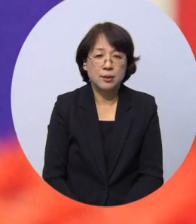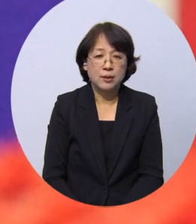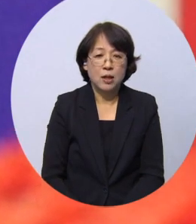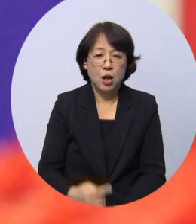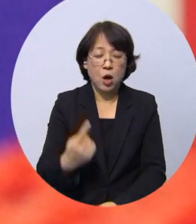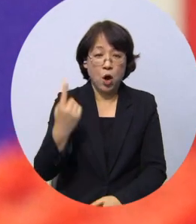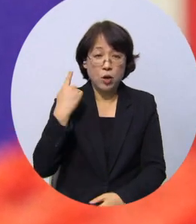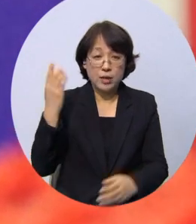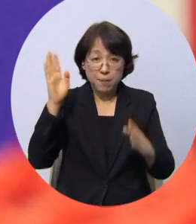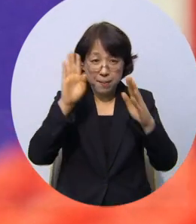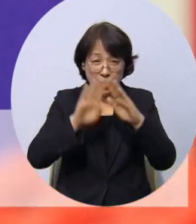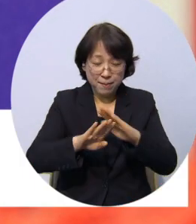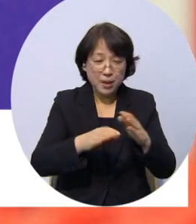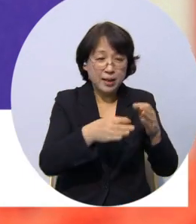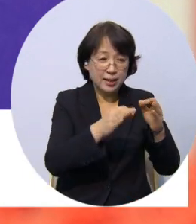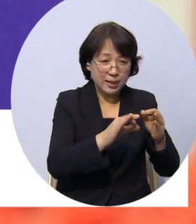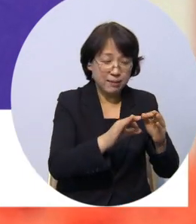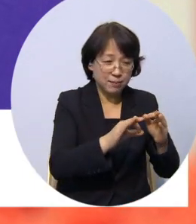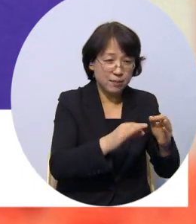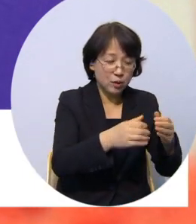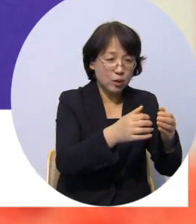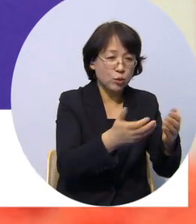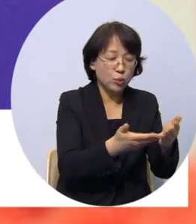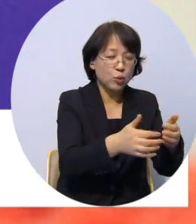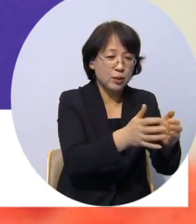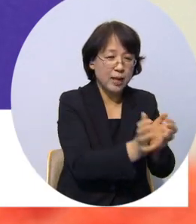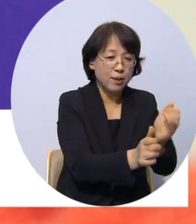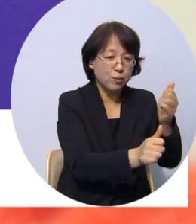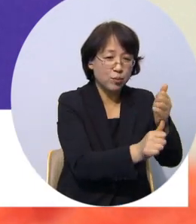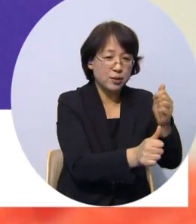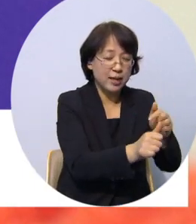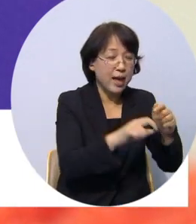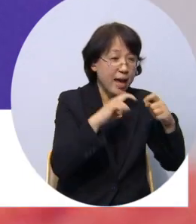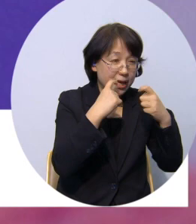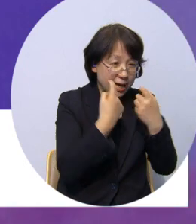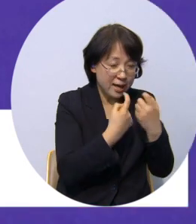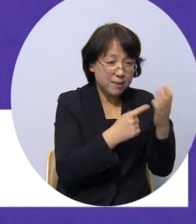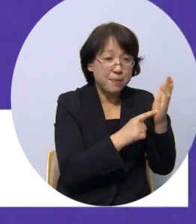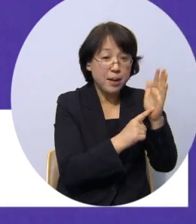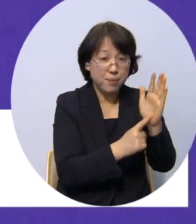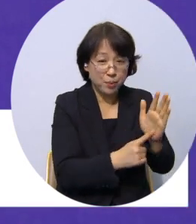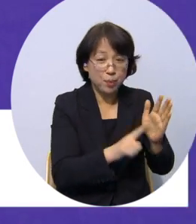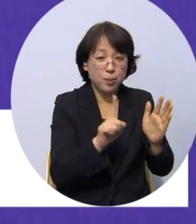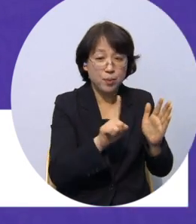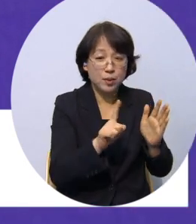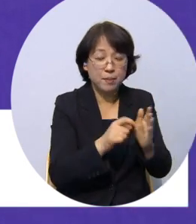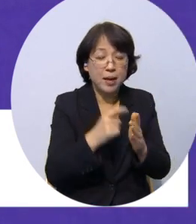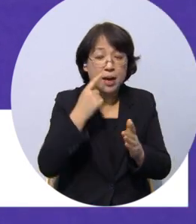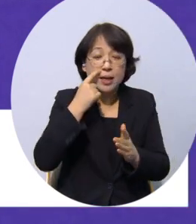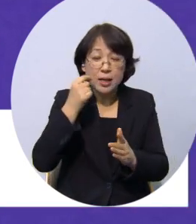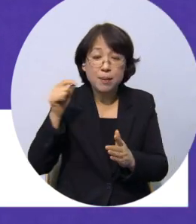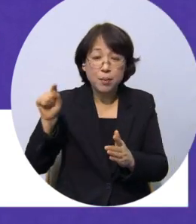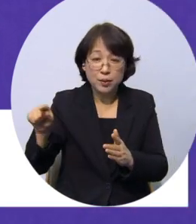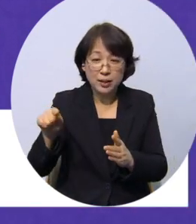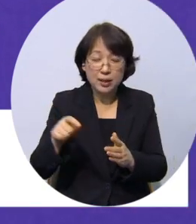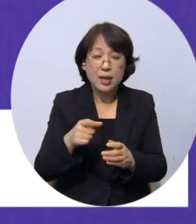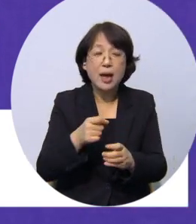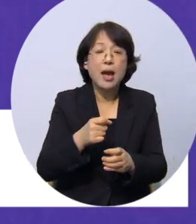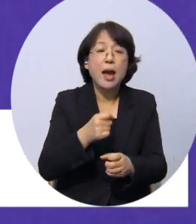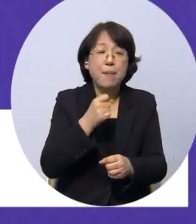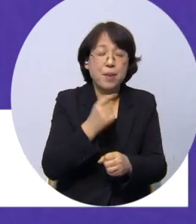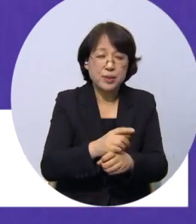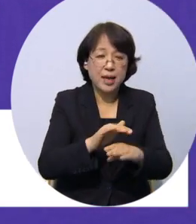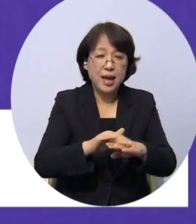어젯밤 김여정 북한 노동당 부부장이 개인 견해를 전제로 담화를 내고 일본이 이미 해결된 납치 문제를